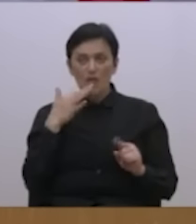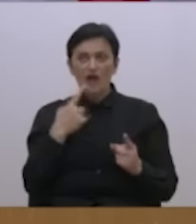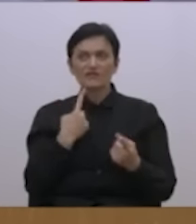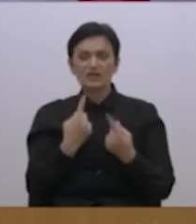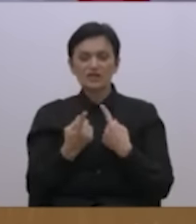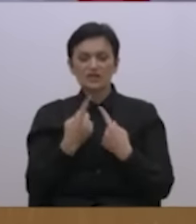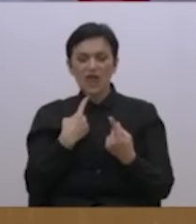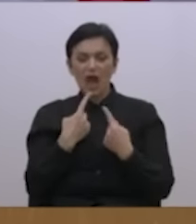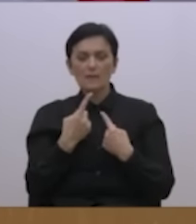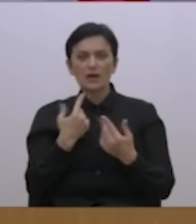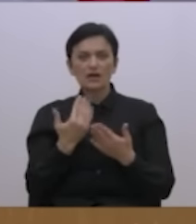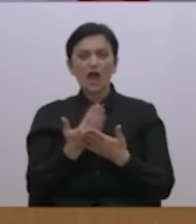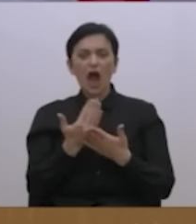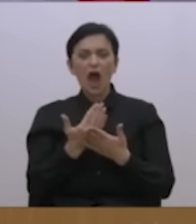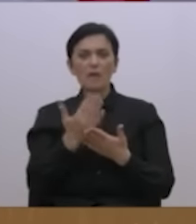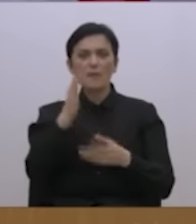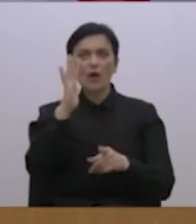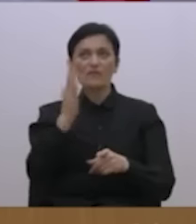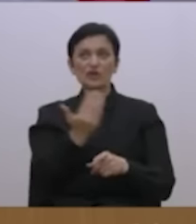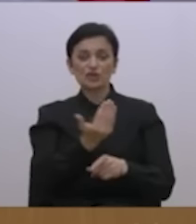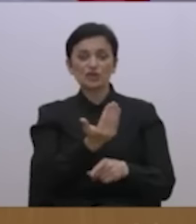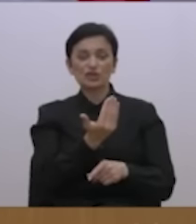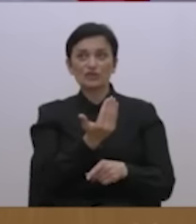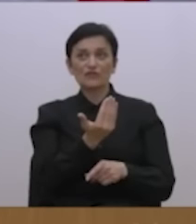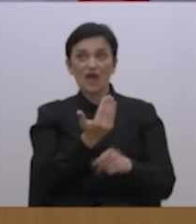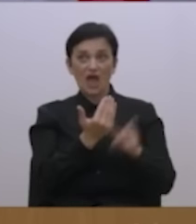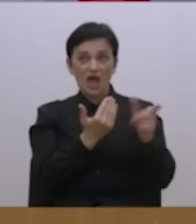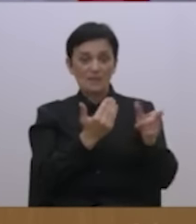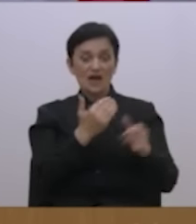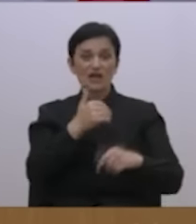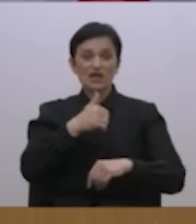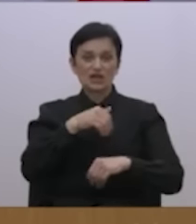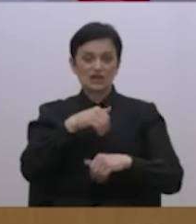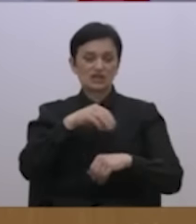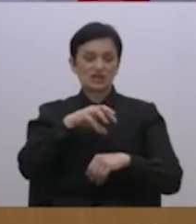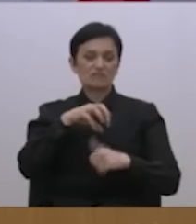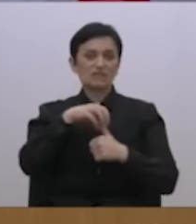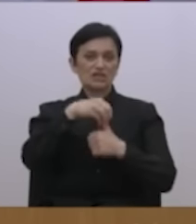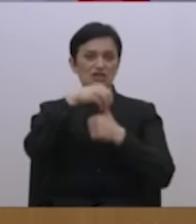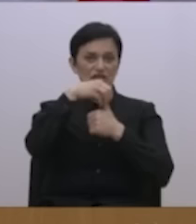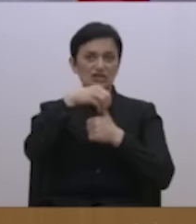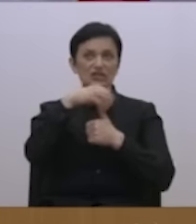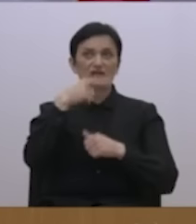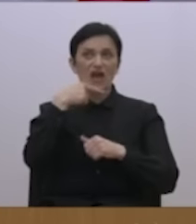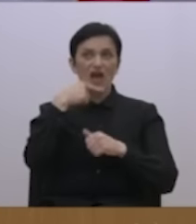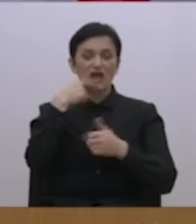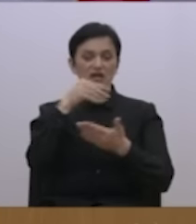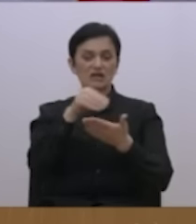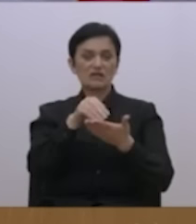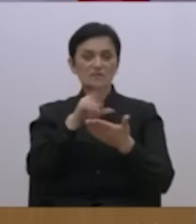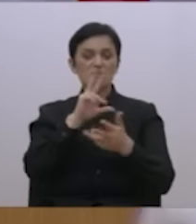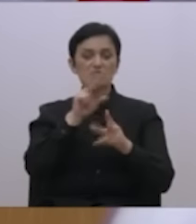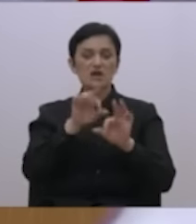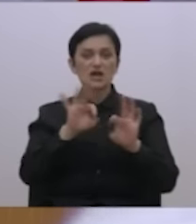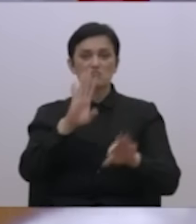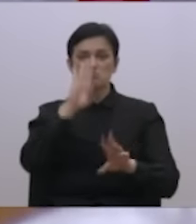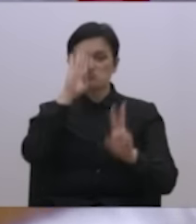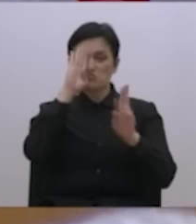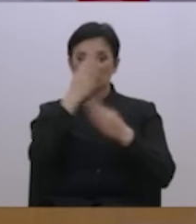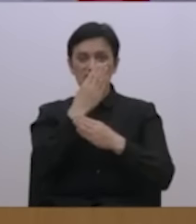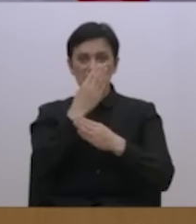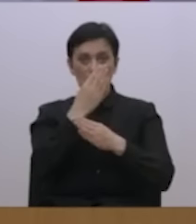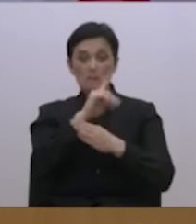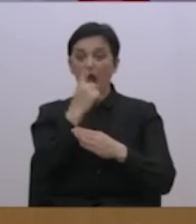და ამბავი იქნება, იმიტომ რომ რავი, თქვენმა ლიდერმა დააფიქსირა მტრები. ოღონდ არც ერთი სახელი არ